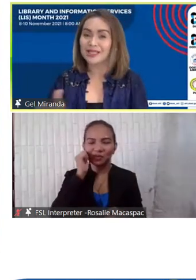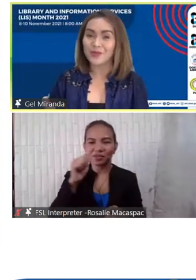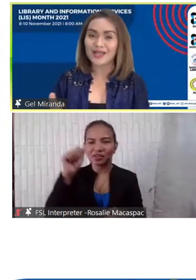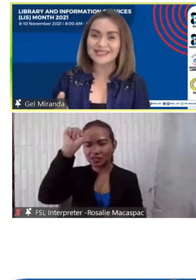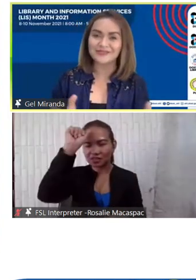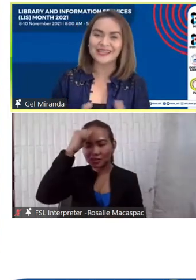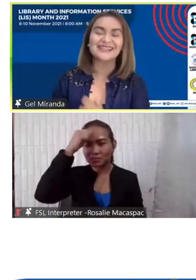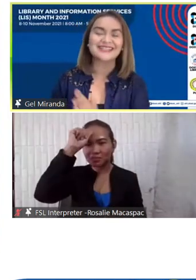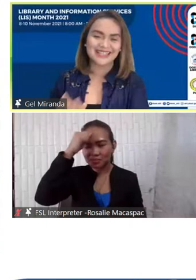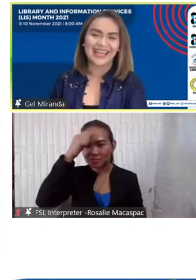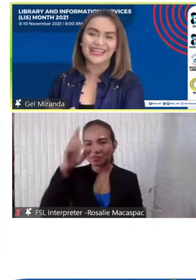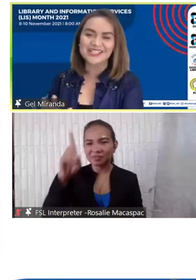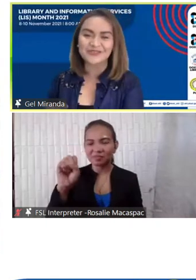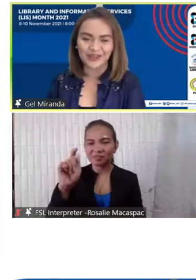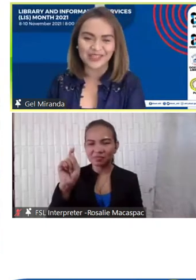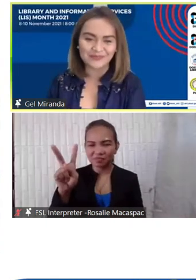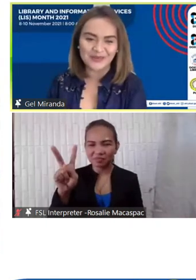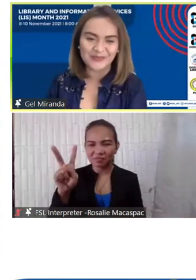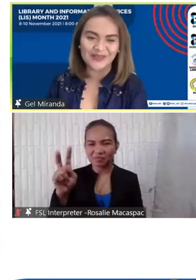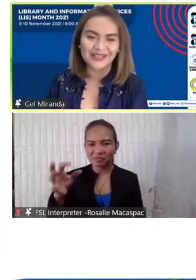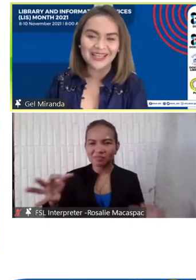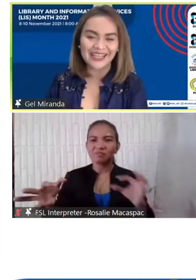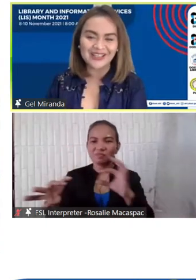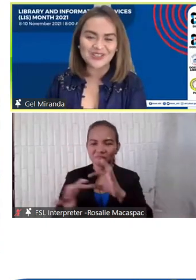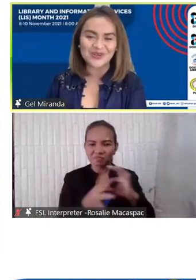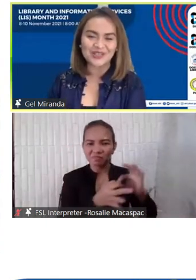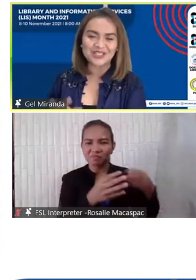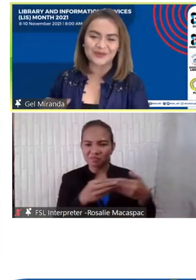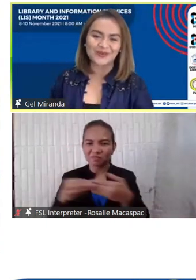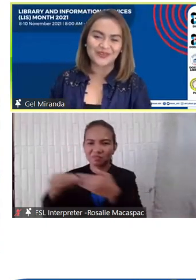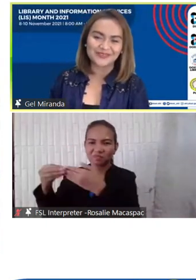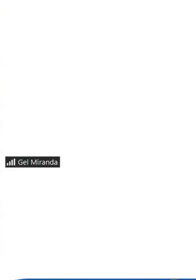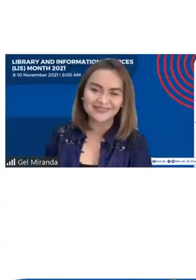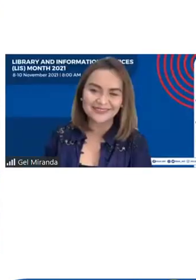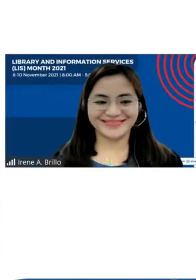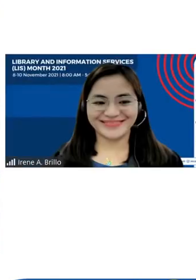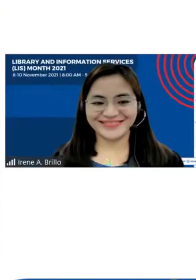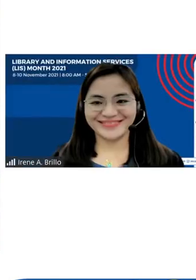programang DOST-TV Science for the People. Thank you so much po.